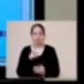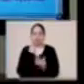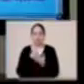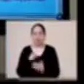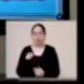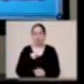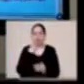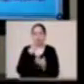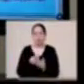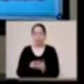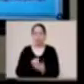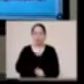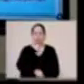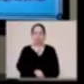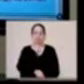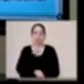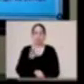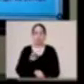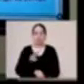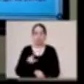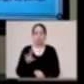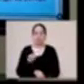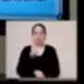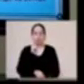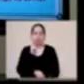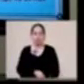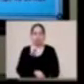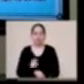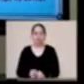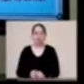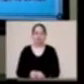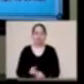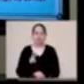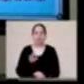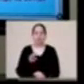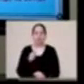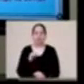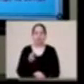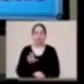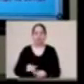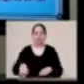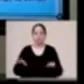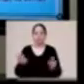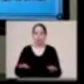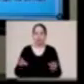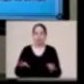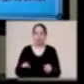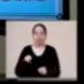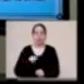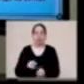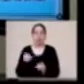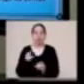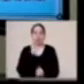Посмотрите, здесь мы видим взрослую особь и молодую. Коршун в полете.